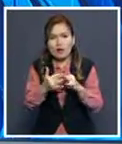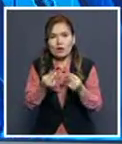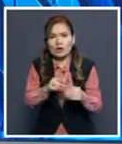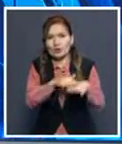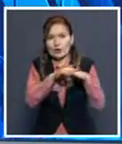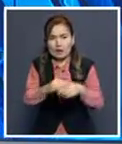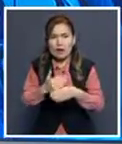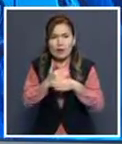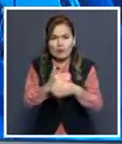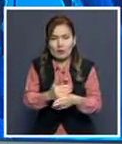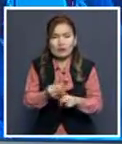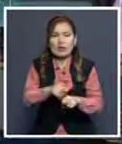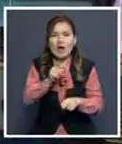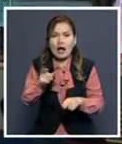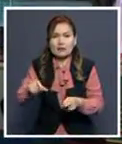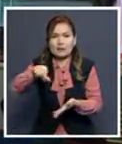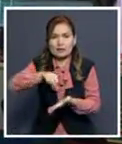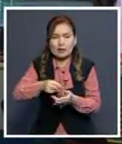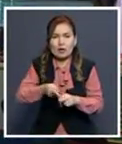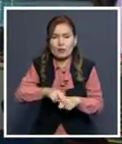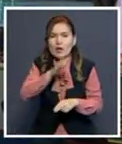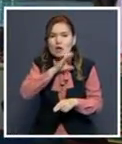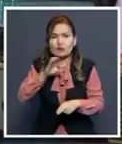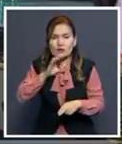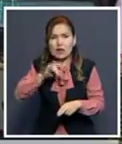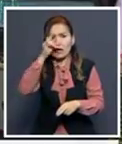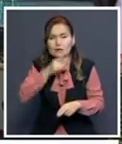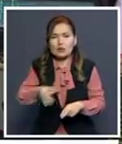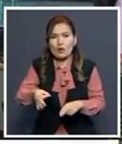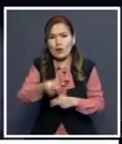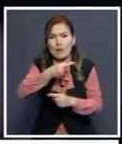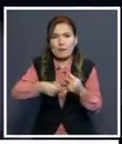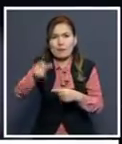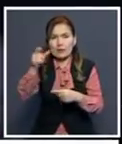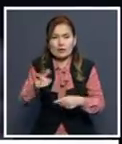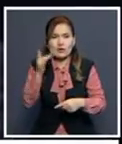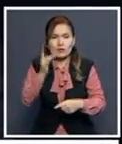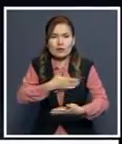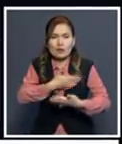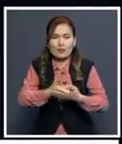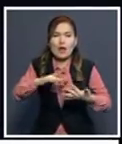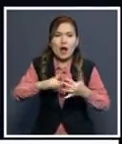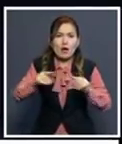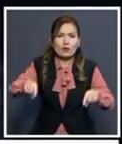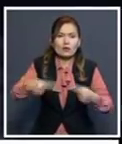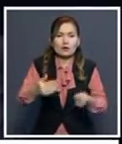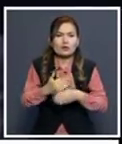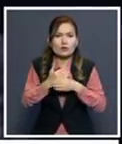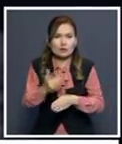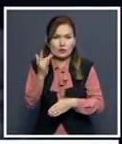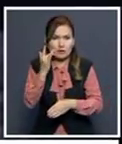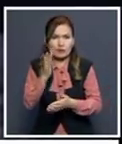қосқан азаматтар қатысқан болатын. Бүгінде теріскейлік кәсіпкерлер қоғамдық өмірге белсене араласып, мәдени спорттық шараларға демеушілік жасап